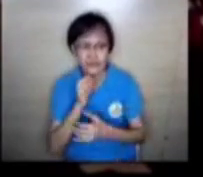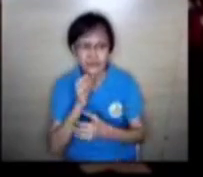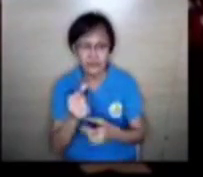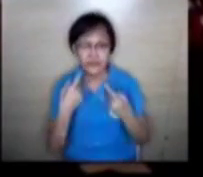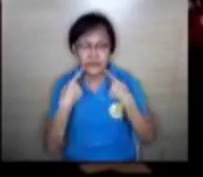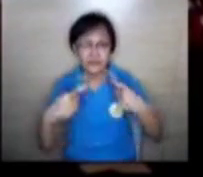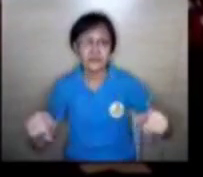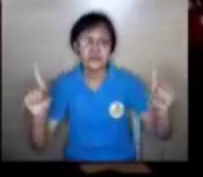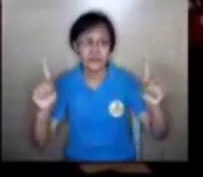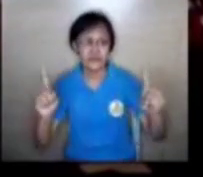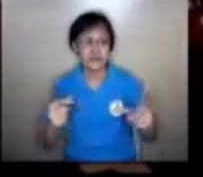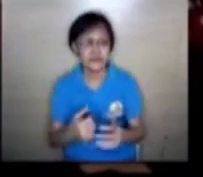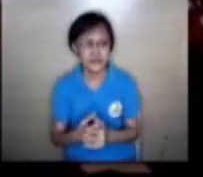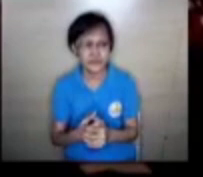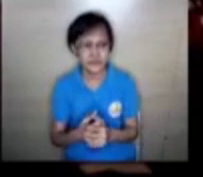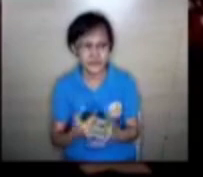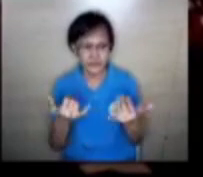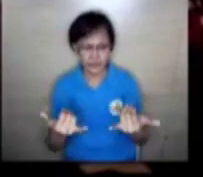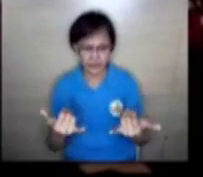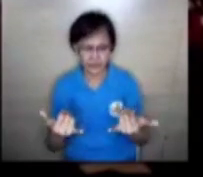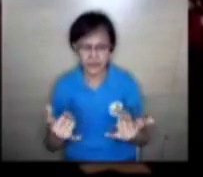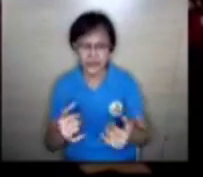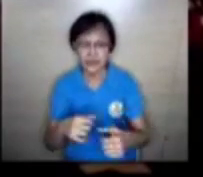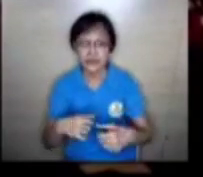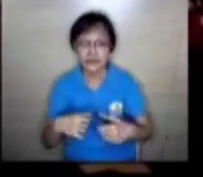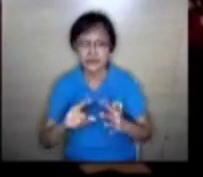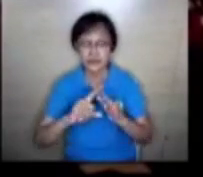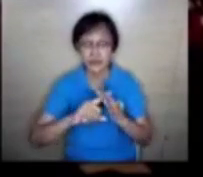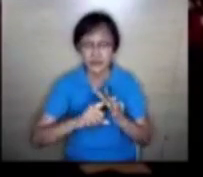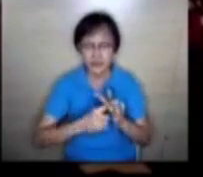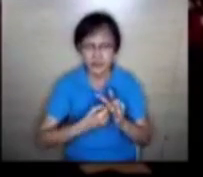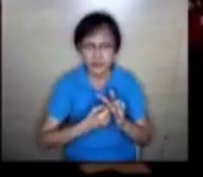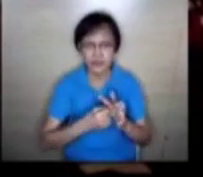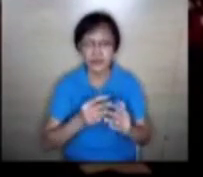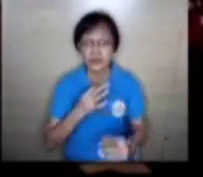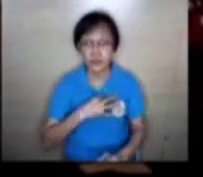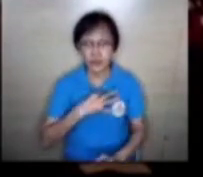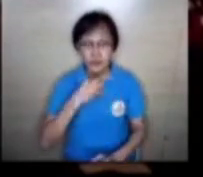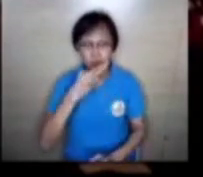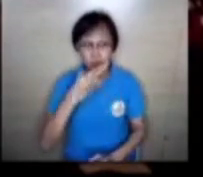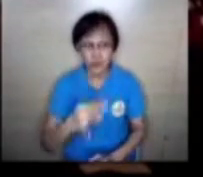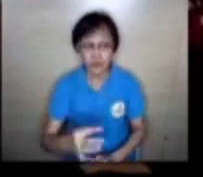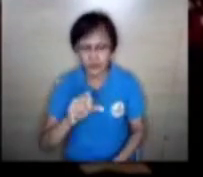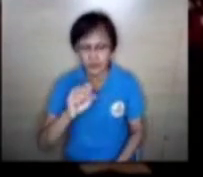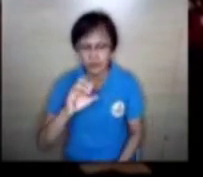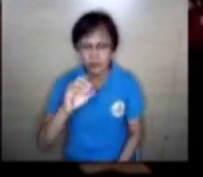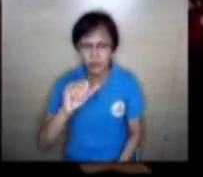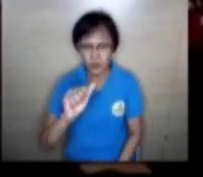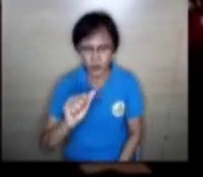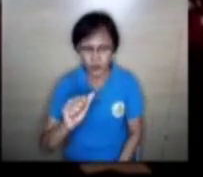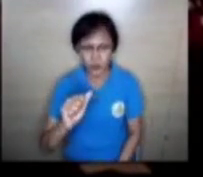momentum. Sa puntong ito, sisimulan ko na ang mas formal na pag-uulat ng ating State of the City.